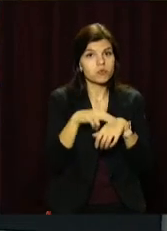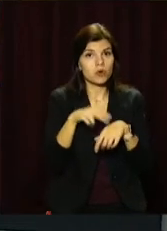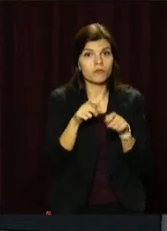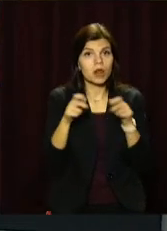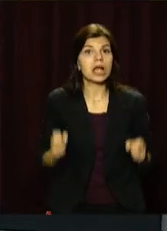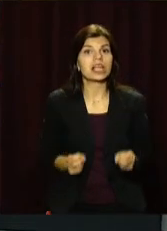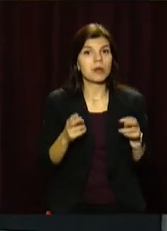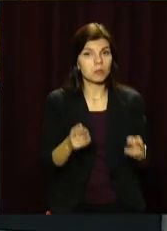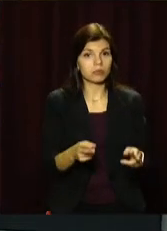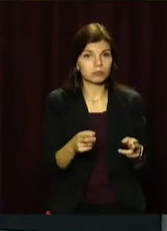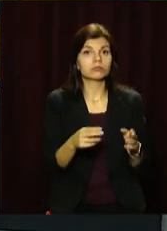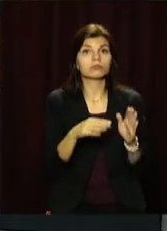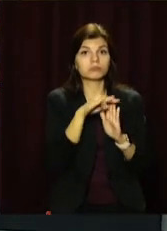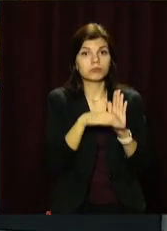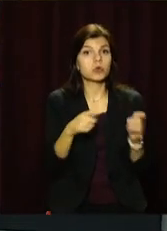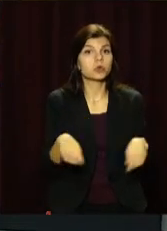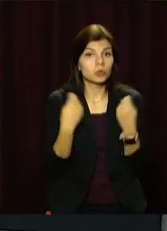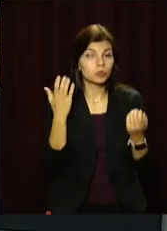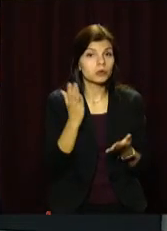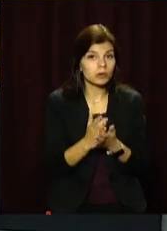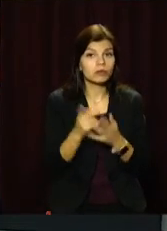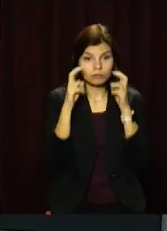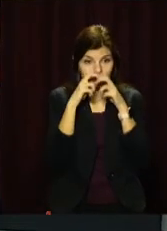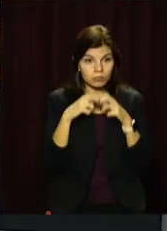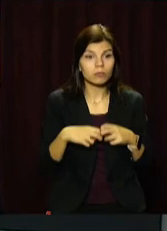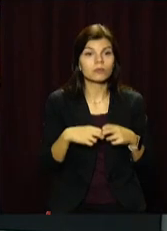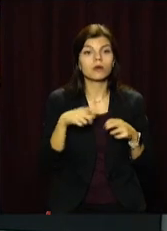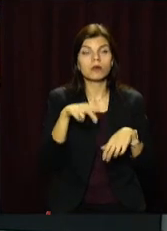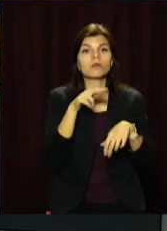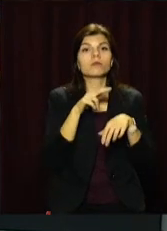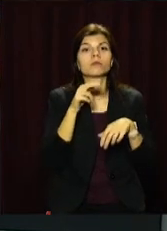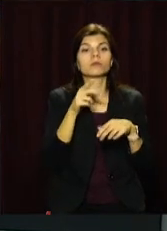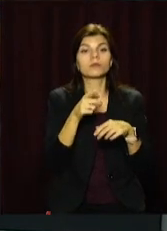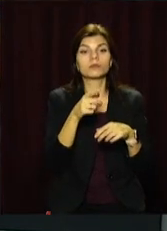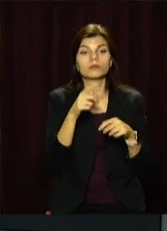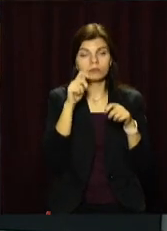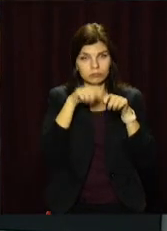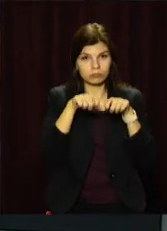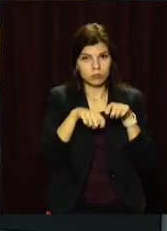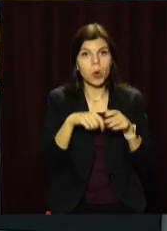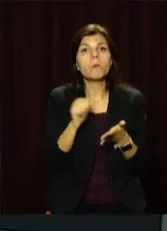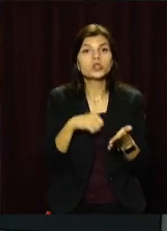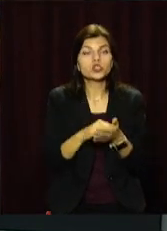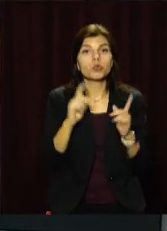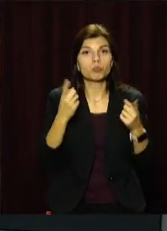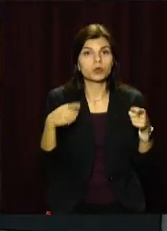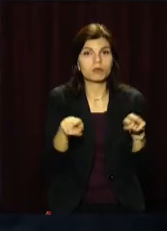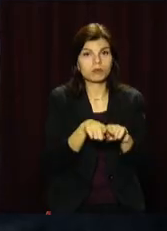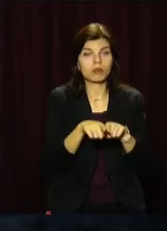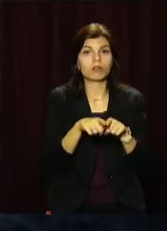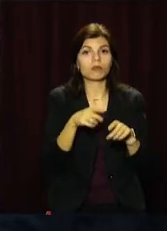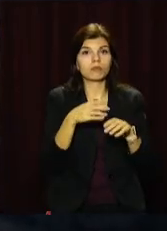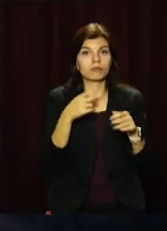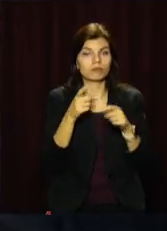відкрила кримінальне провадження. В рамках розслідування призначили низку експертиз для встановлення причин катастрофи. Аварія